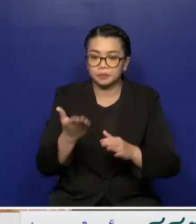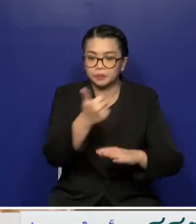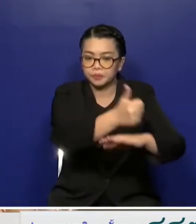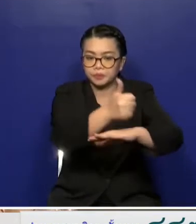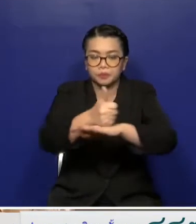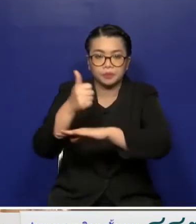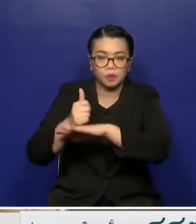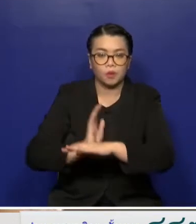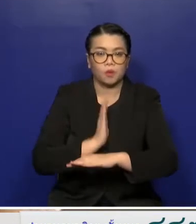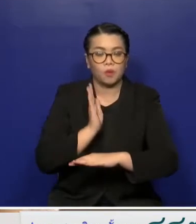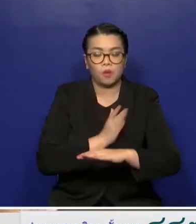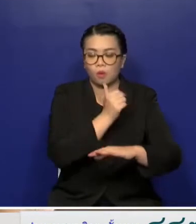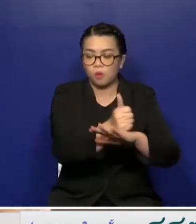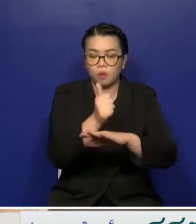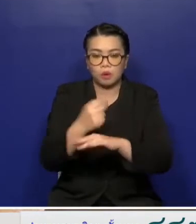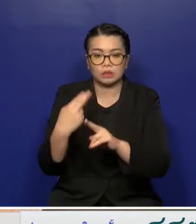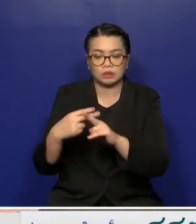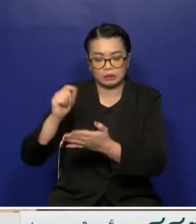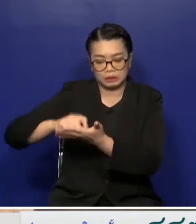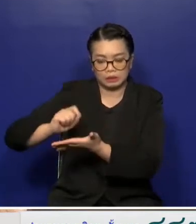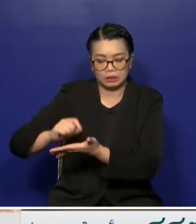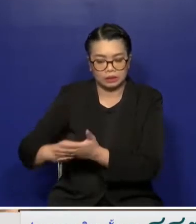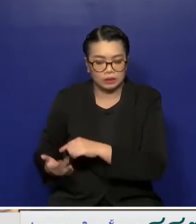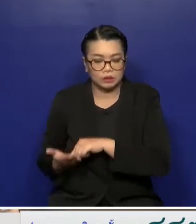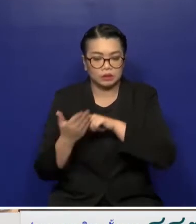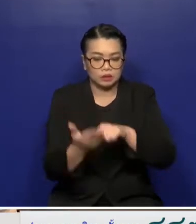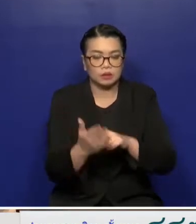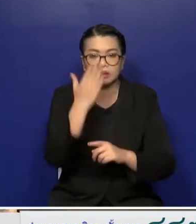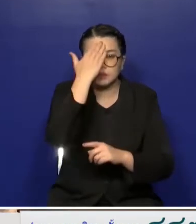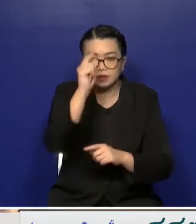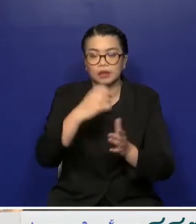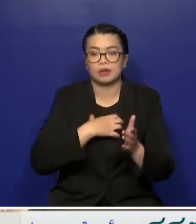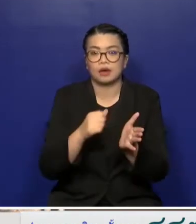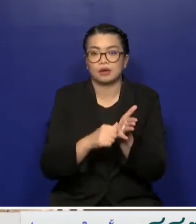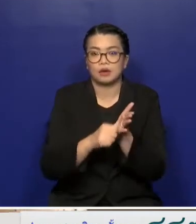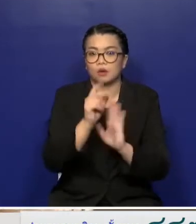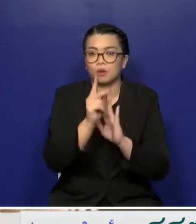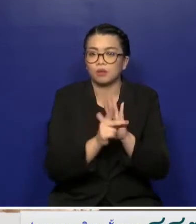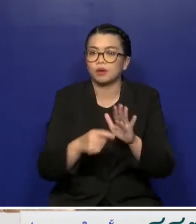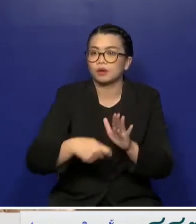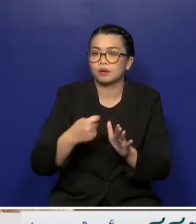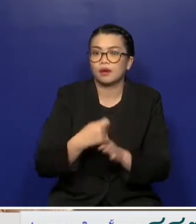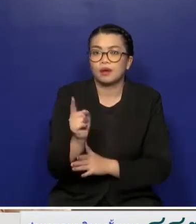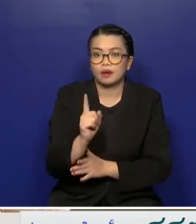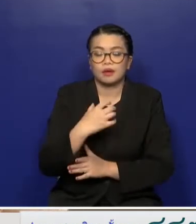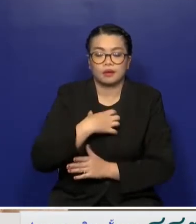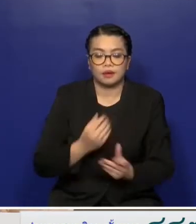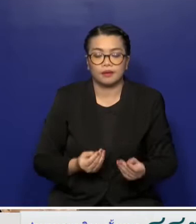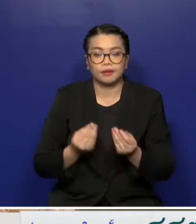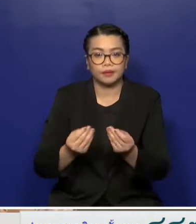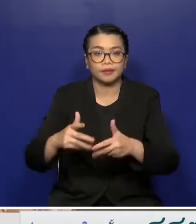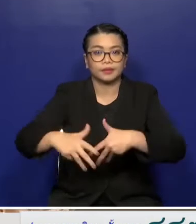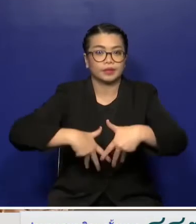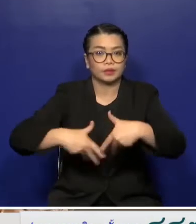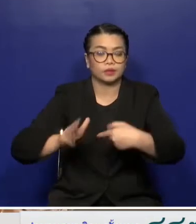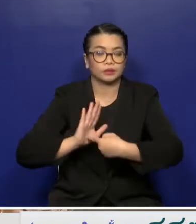ทั้งนั้นที่ได้เสนอชื่อกันเข้าชื่อกฎหมายฉบับนี้เพื่อที่จะให้ประชาชนได้เสนอ